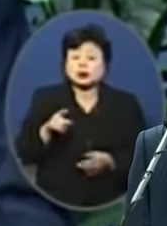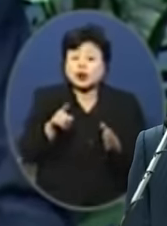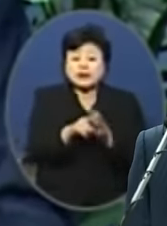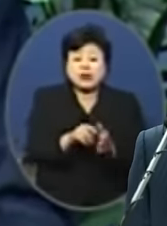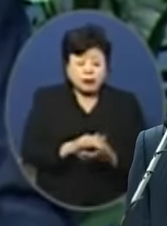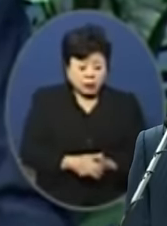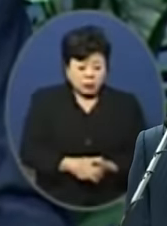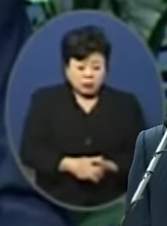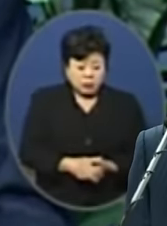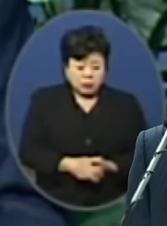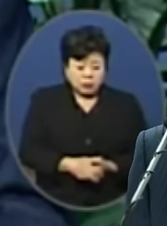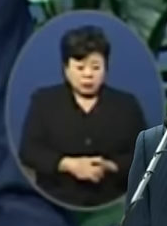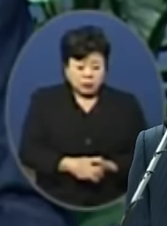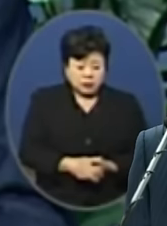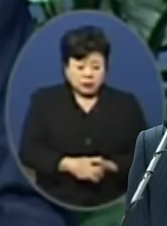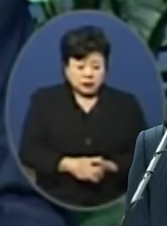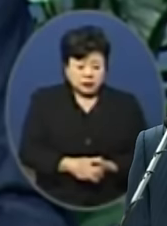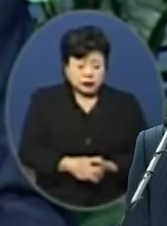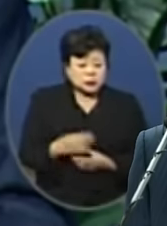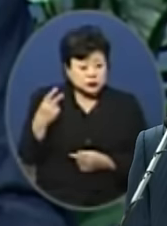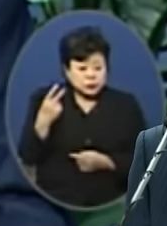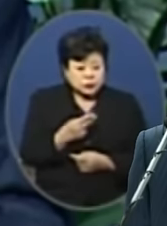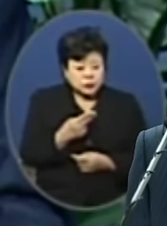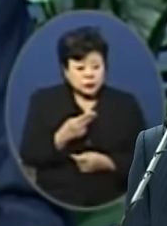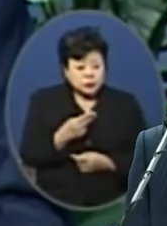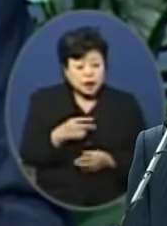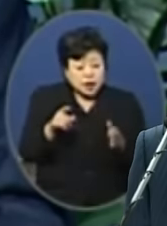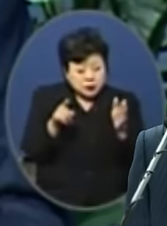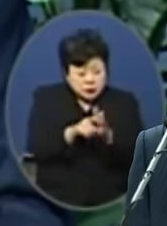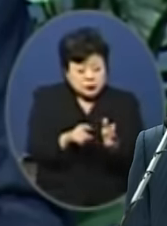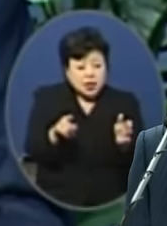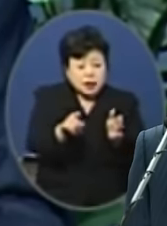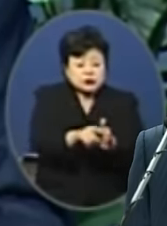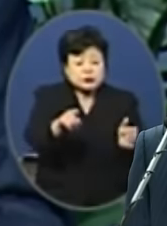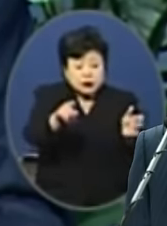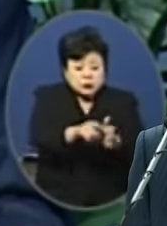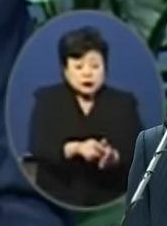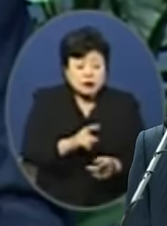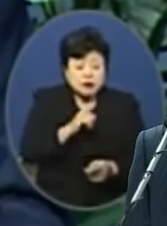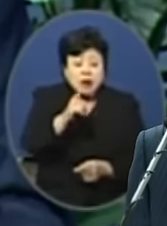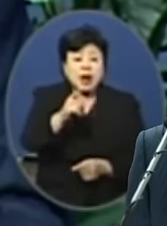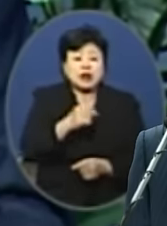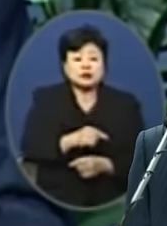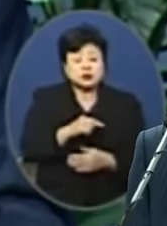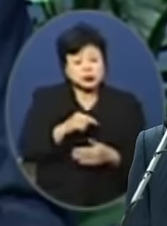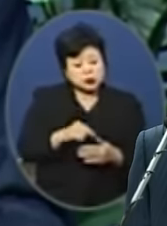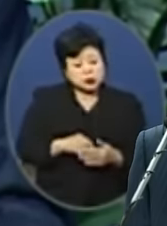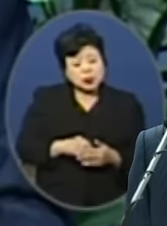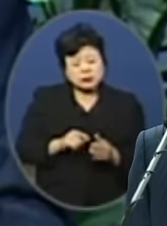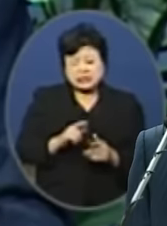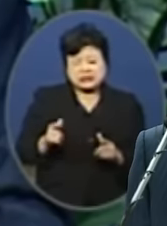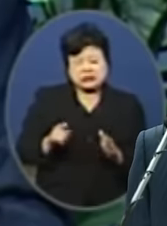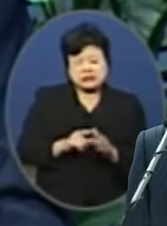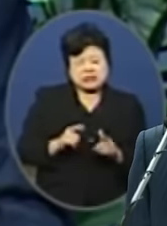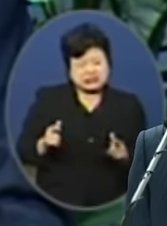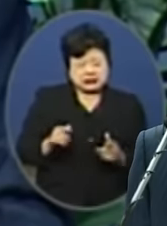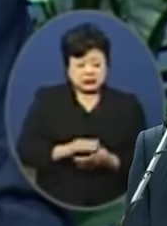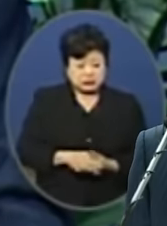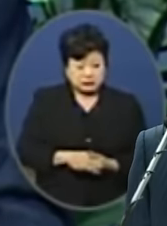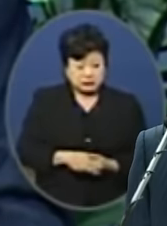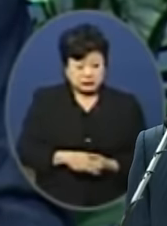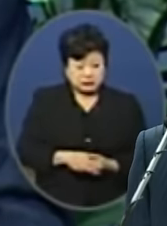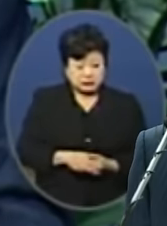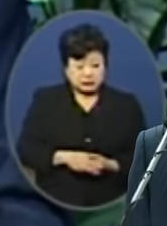믿습니까? 그리고 믿습니다 믿습니다 말은 하면서도 속에는 안 믿는다 안 믿는다 그러고